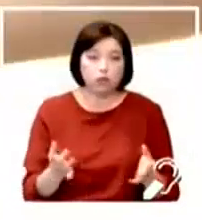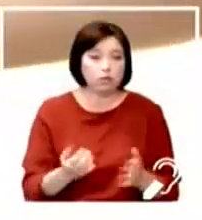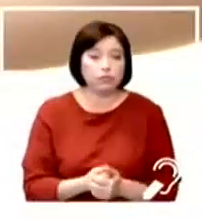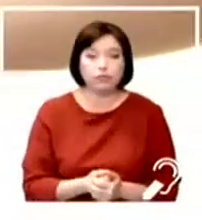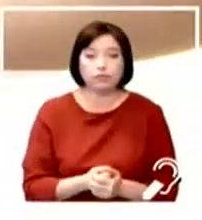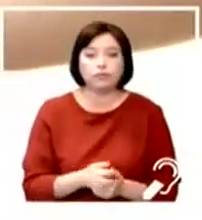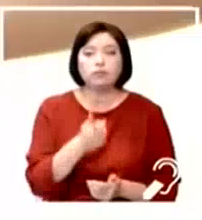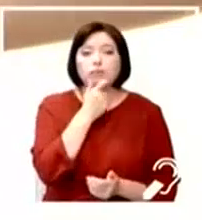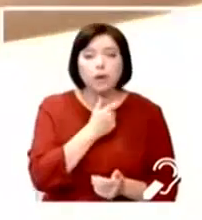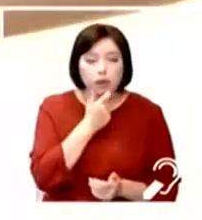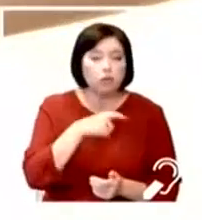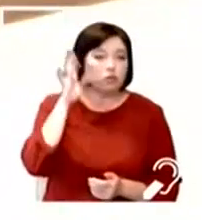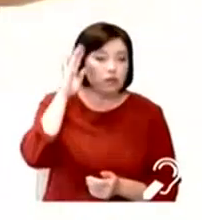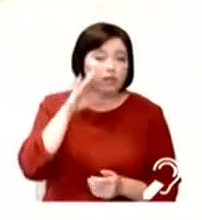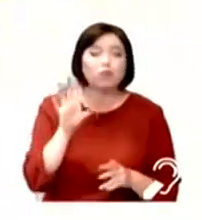надо. Мороженое, вода.